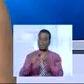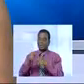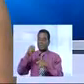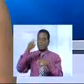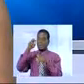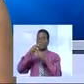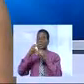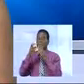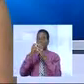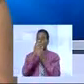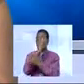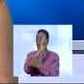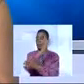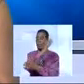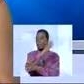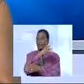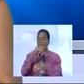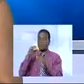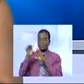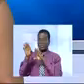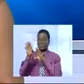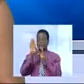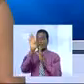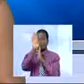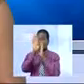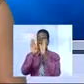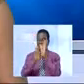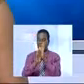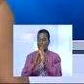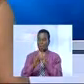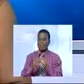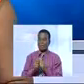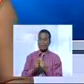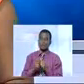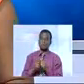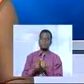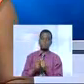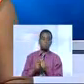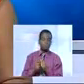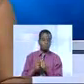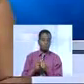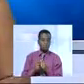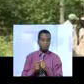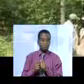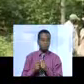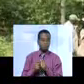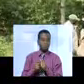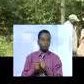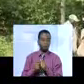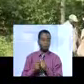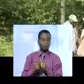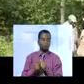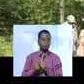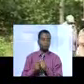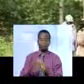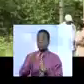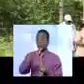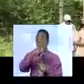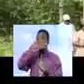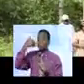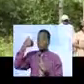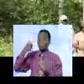Kani Bandama Rouge. On fait le point avec Justine Seye-Djike. Pour une